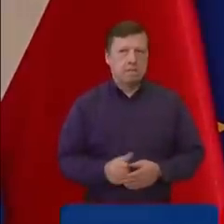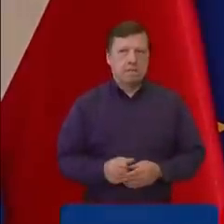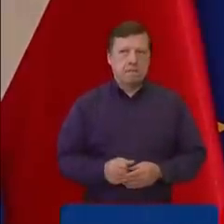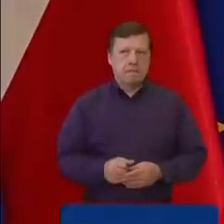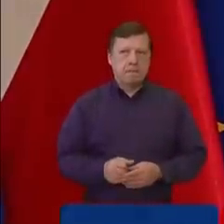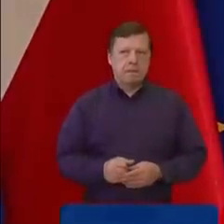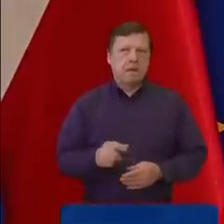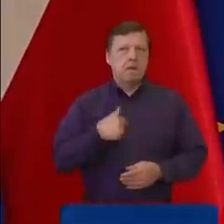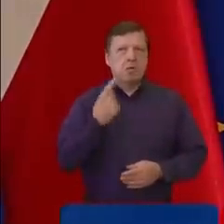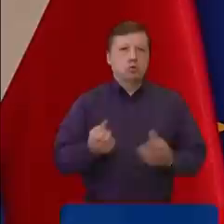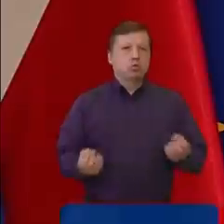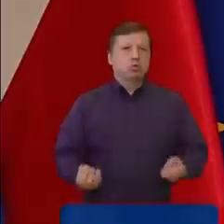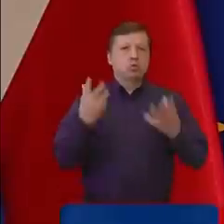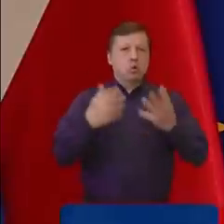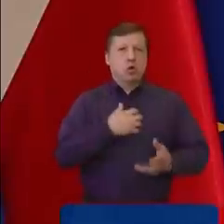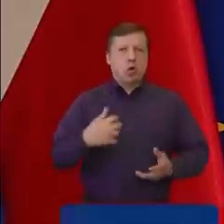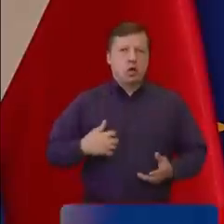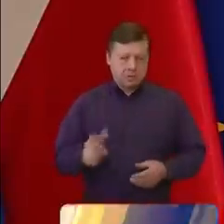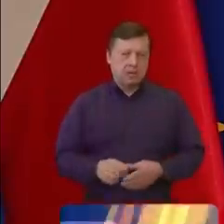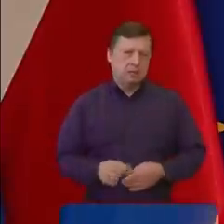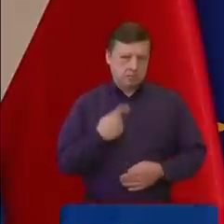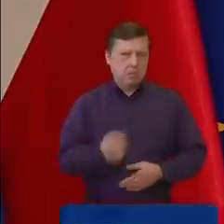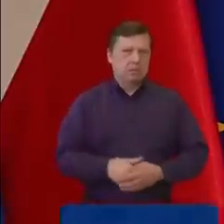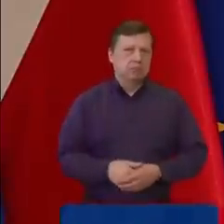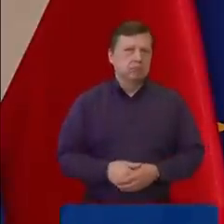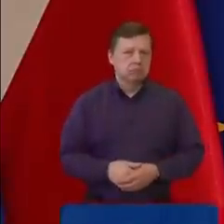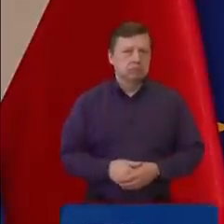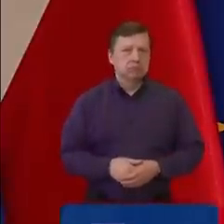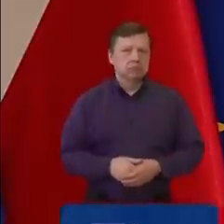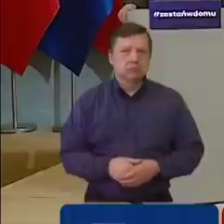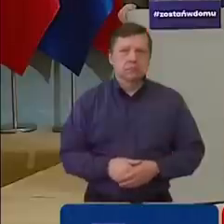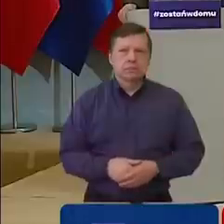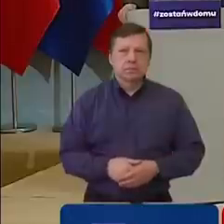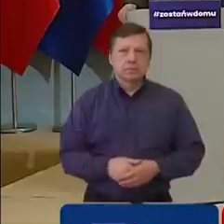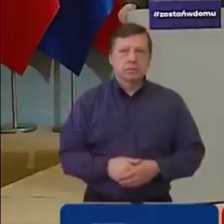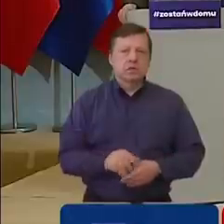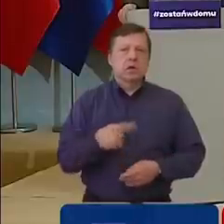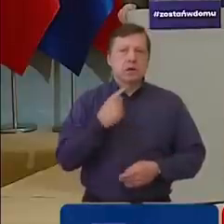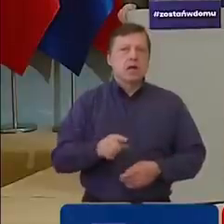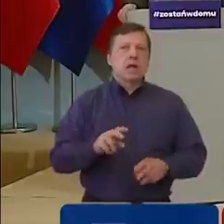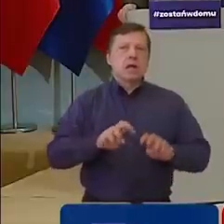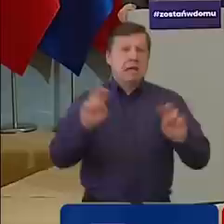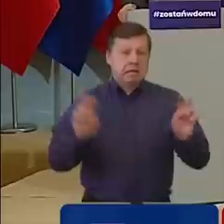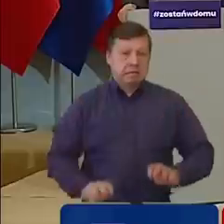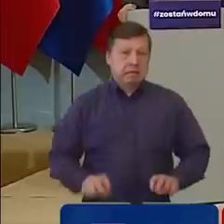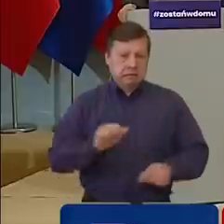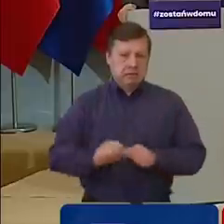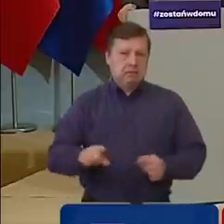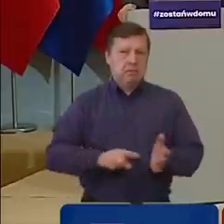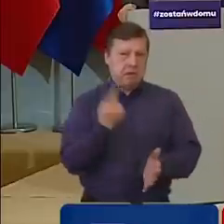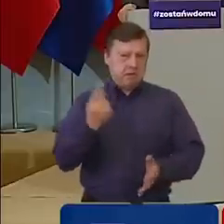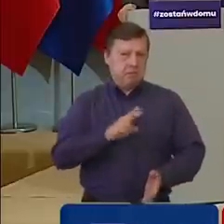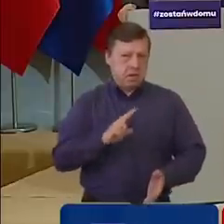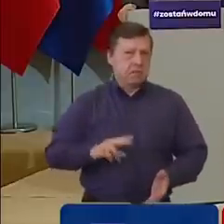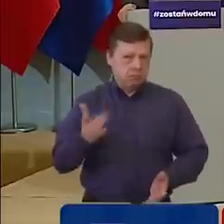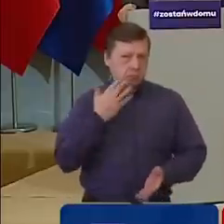do polskiego cudu gospodarczego. Tak to nie wahałem się od samego początku nazywać. Kryzys jest zupełnie bezprecedensowy, tak jak pan premier